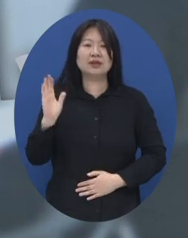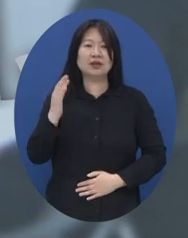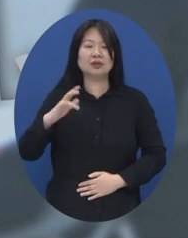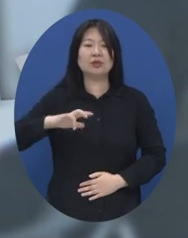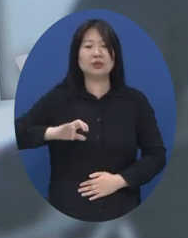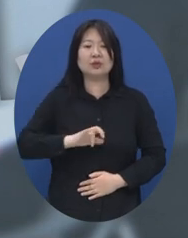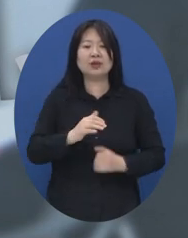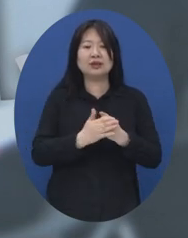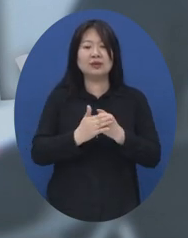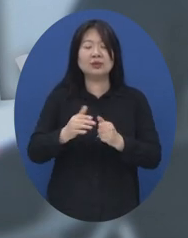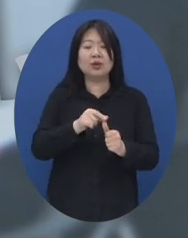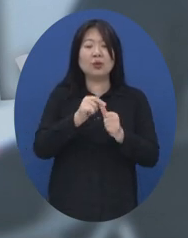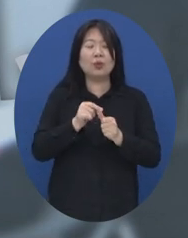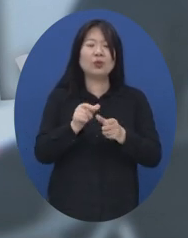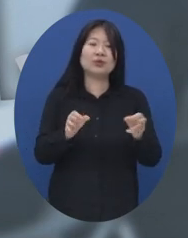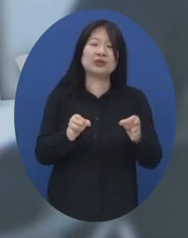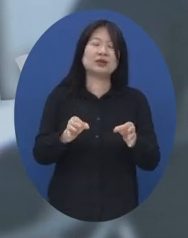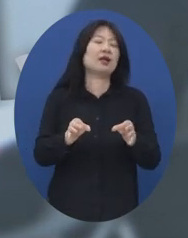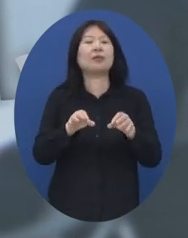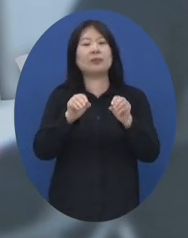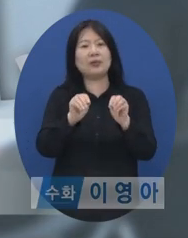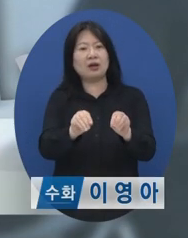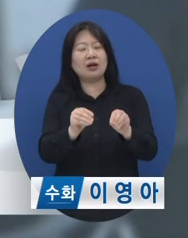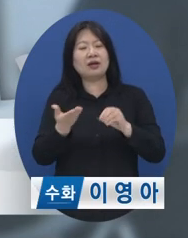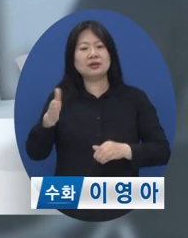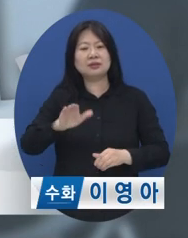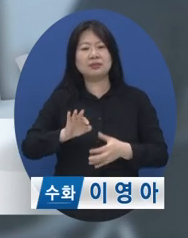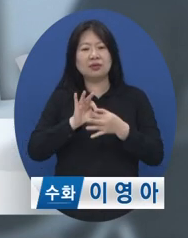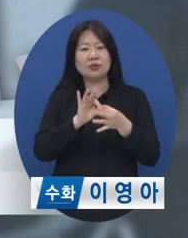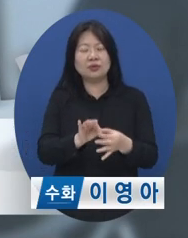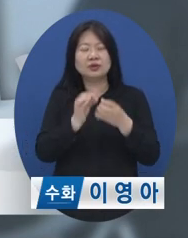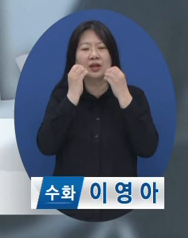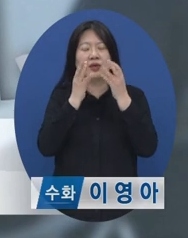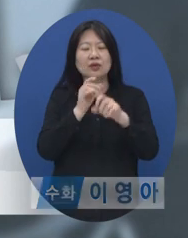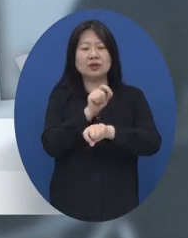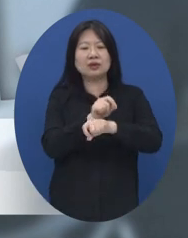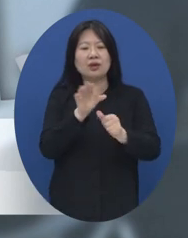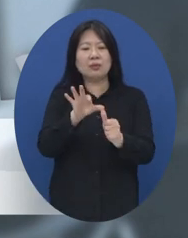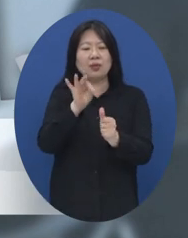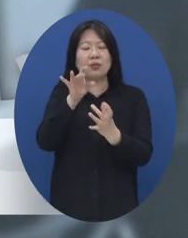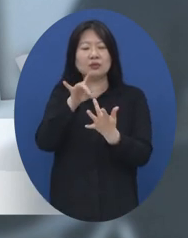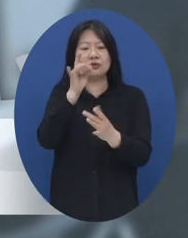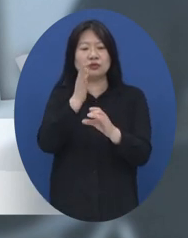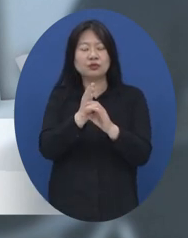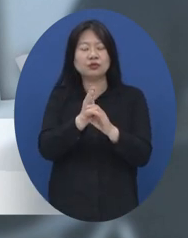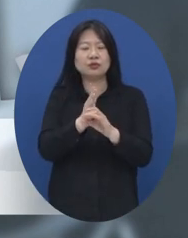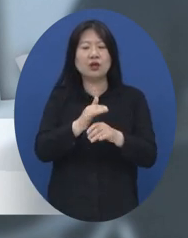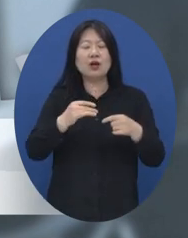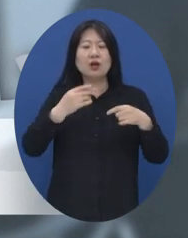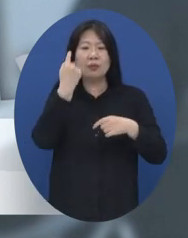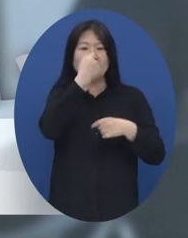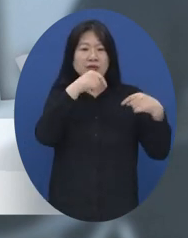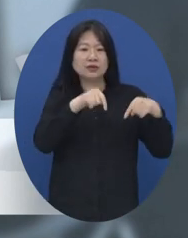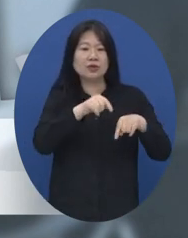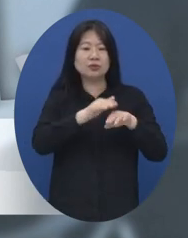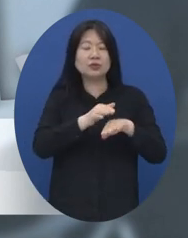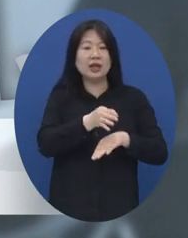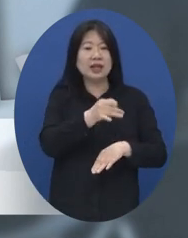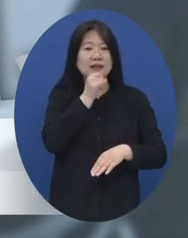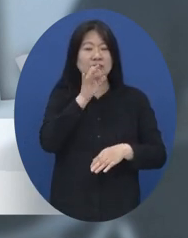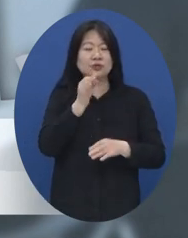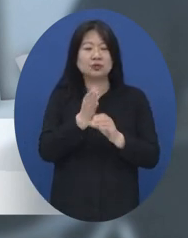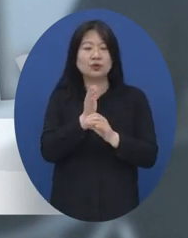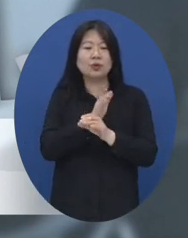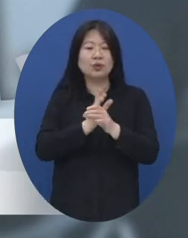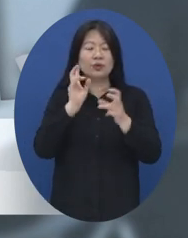최근 쿠루 날 구로 고용시장이 얼어 붙었는데 요 하지만 꾸준히 신입사원을 뽑고 면접 수단까지 지급하는 경기도 낼